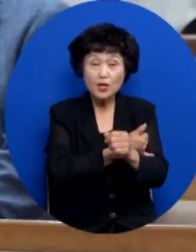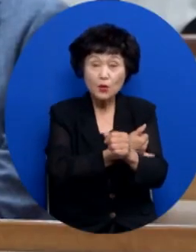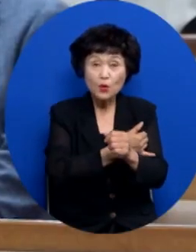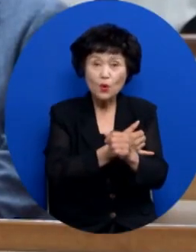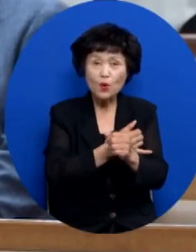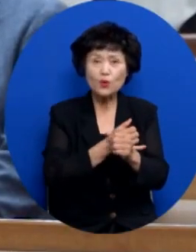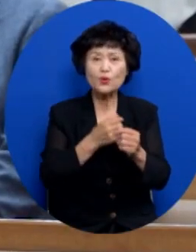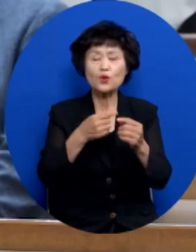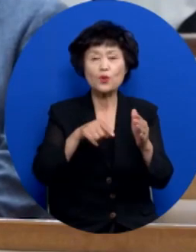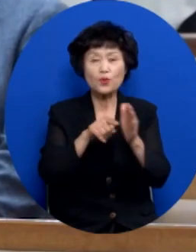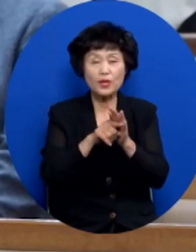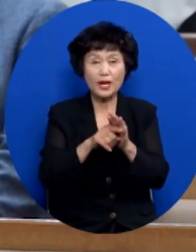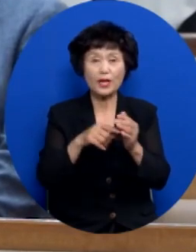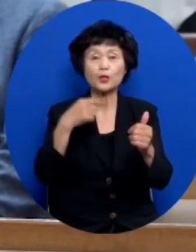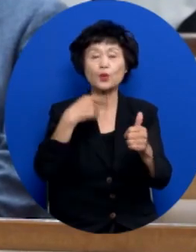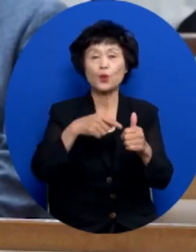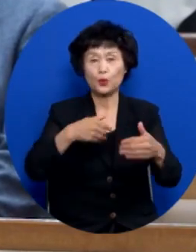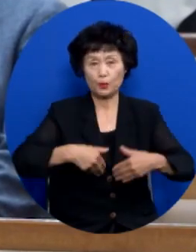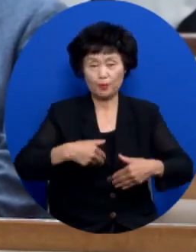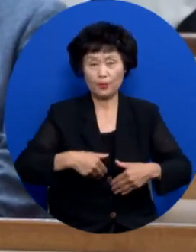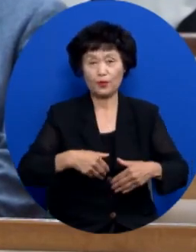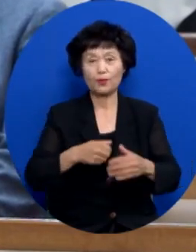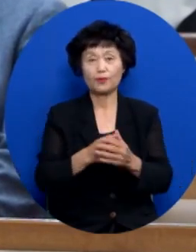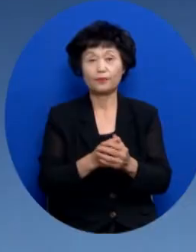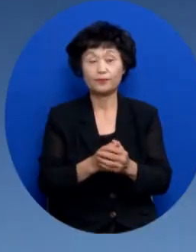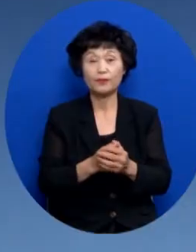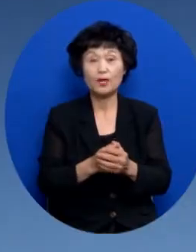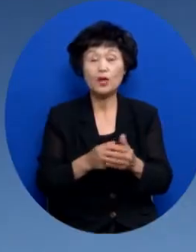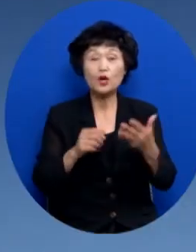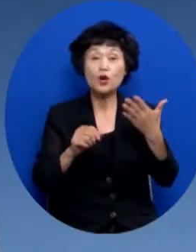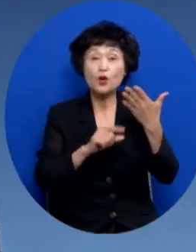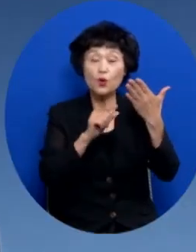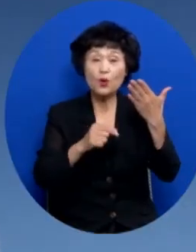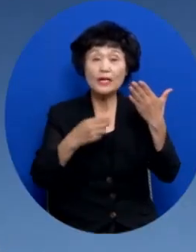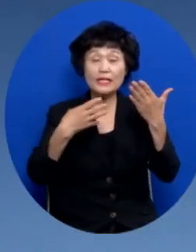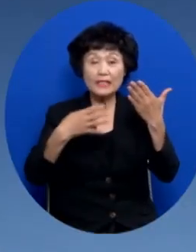기도했으며 포럼을 주최한 사회대책참여연대는